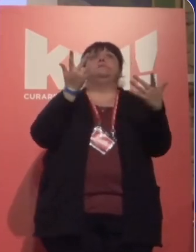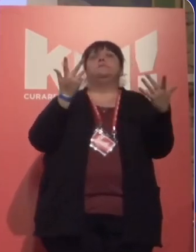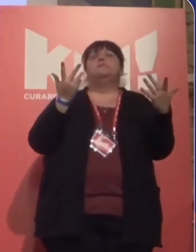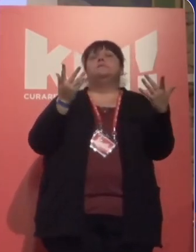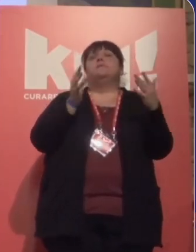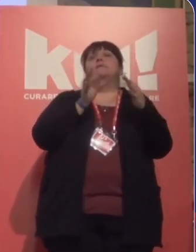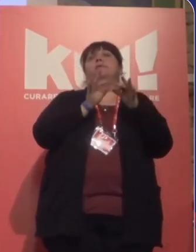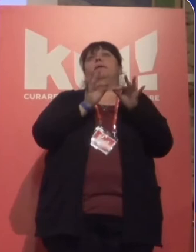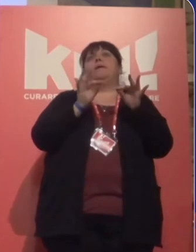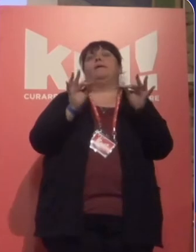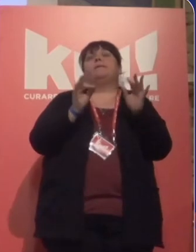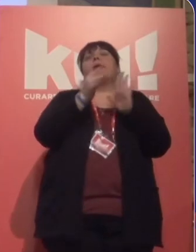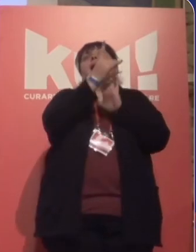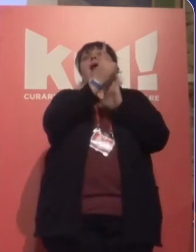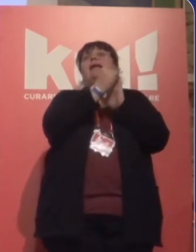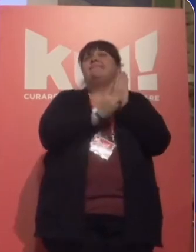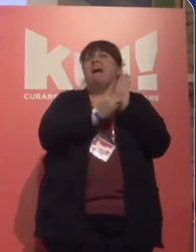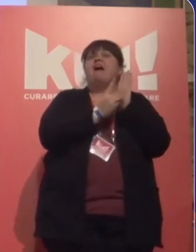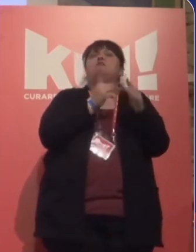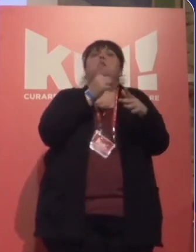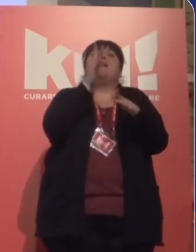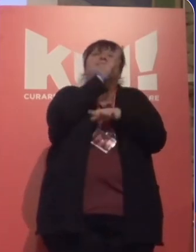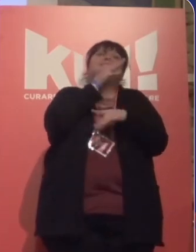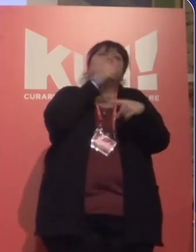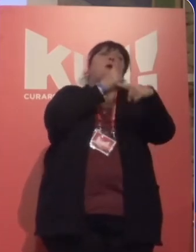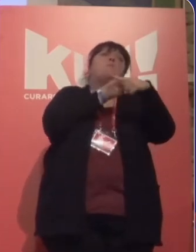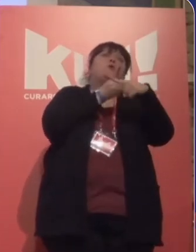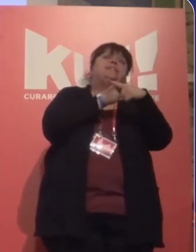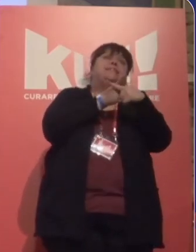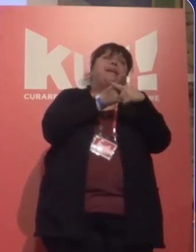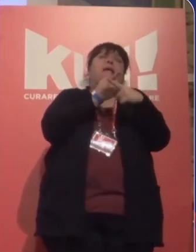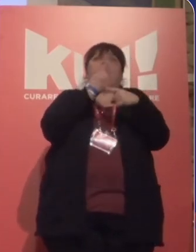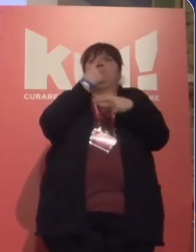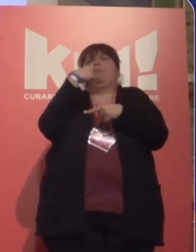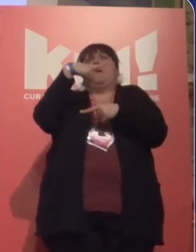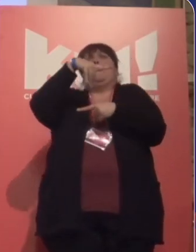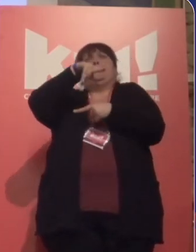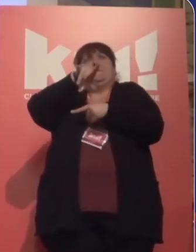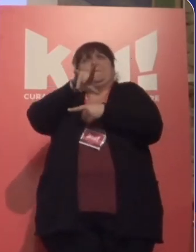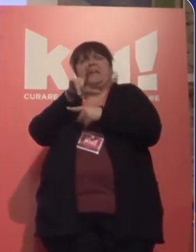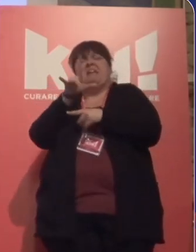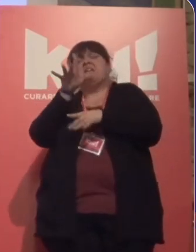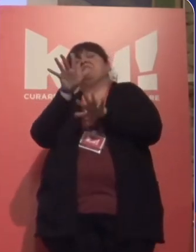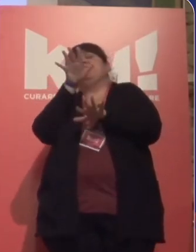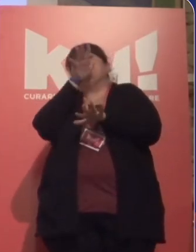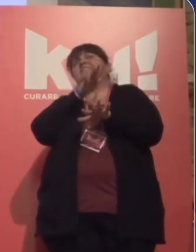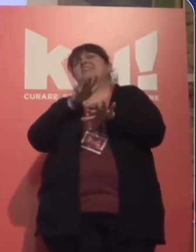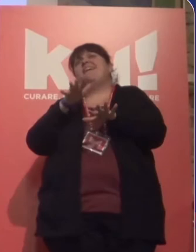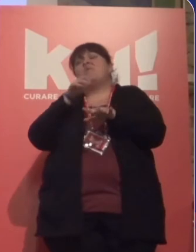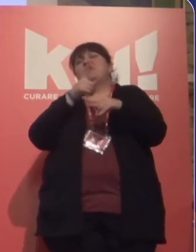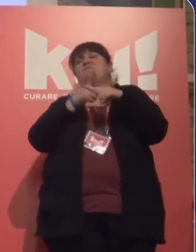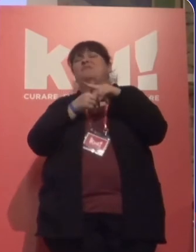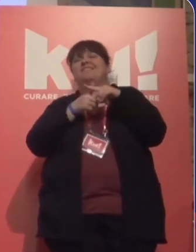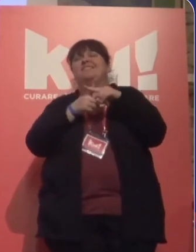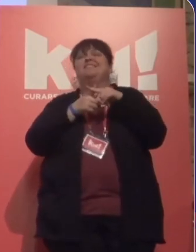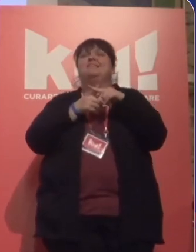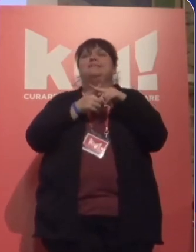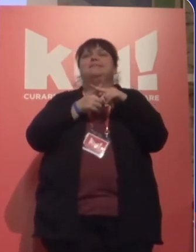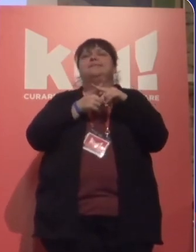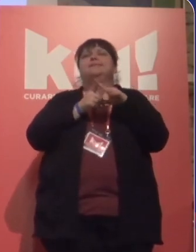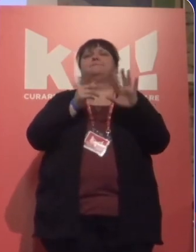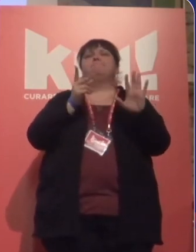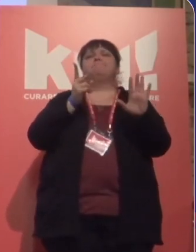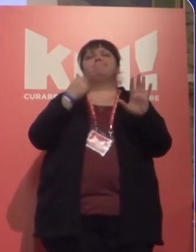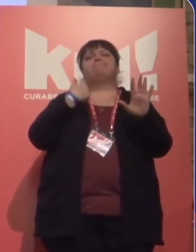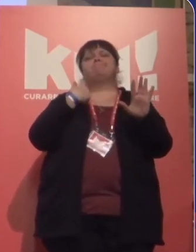punti di pil e che poi è ovviamente in questa fase in questo tempo crisi climatica ecco di fronte a tutto questo io credo che abbiamo